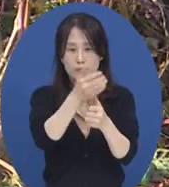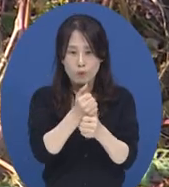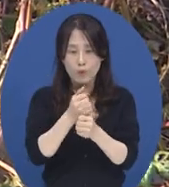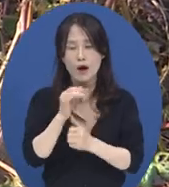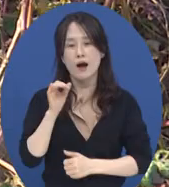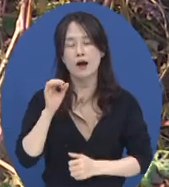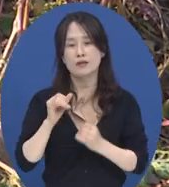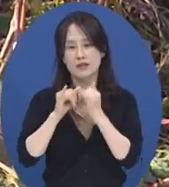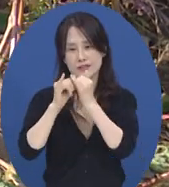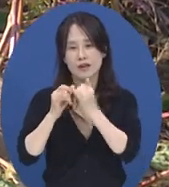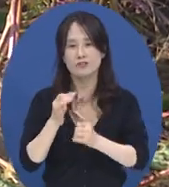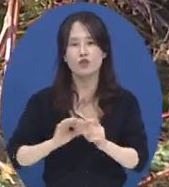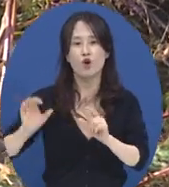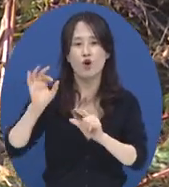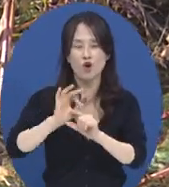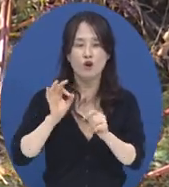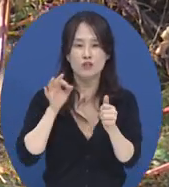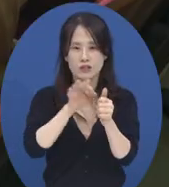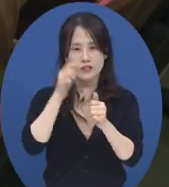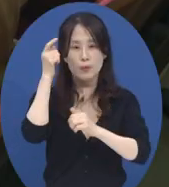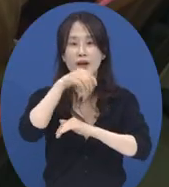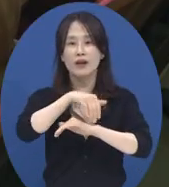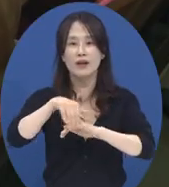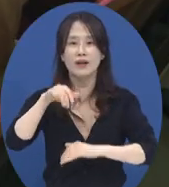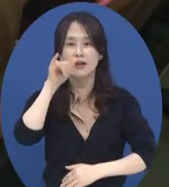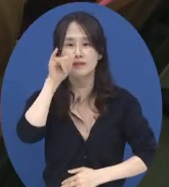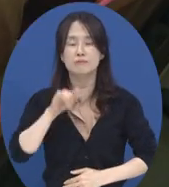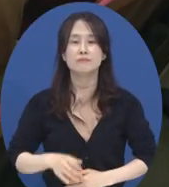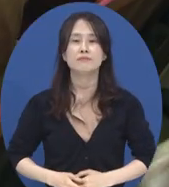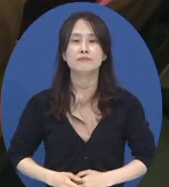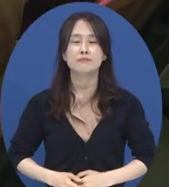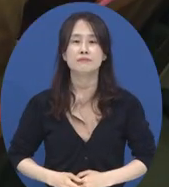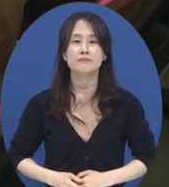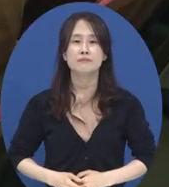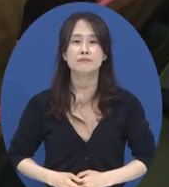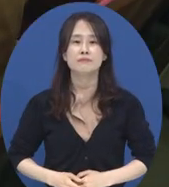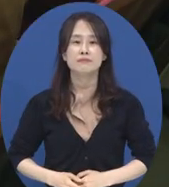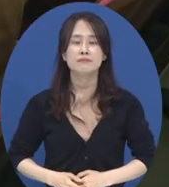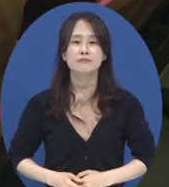멧돼지 포획 포상금을 추가 지원할 계획입니다. 경기줄TV 김태희입니다.